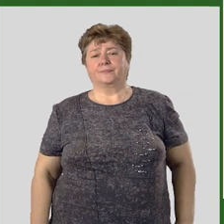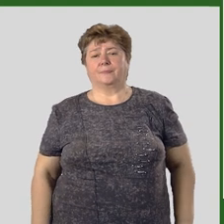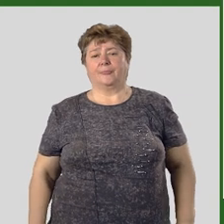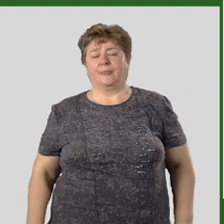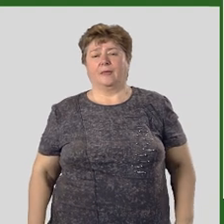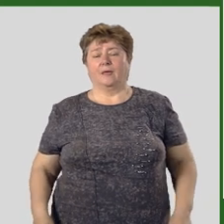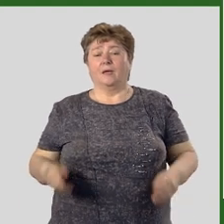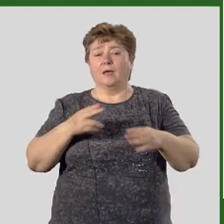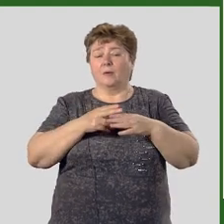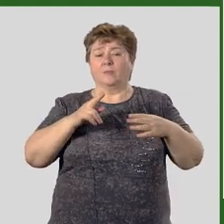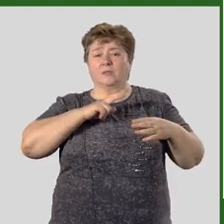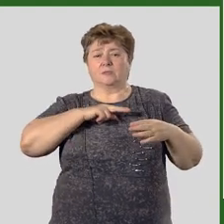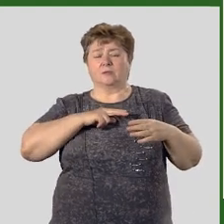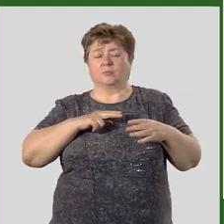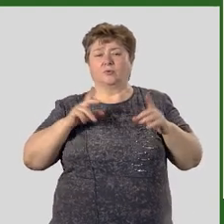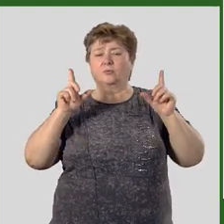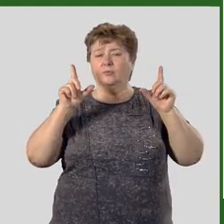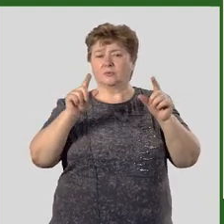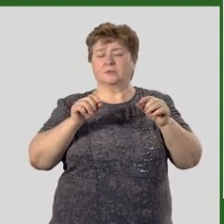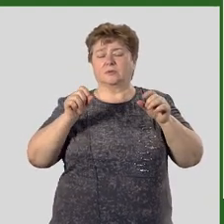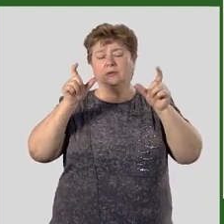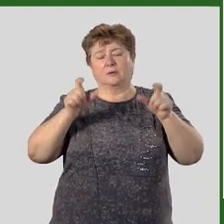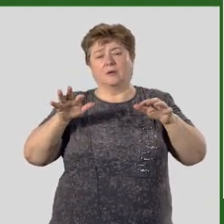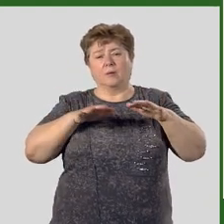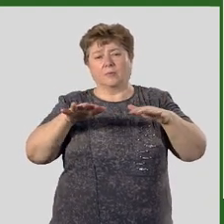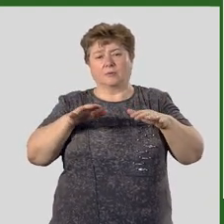В условиях безработицы выезд трудовых